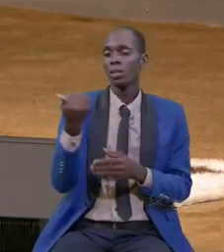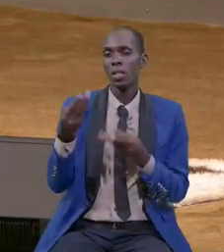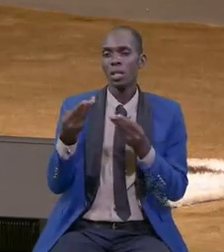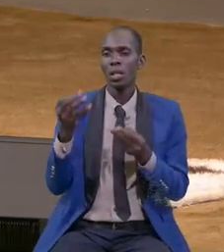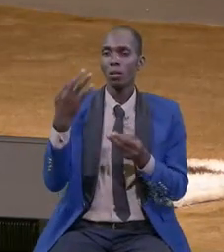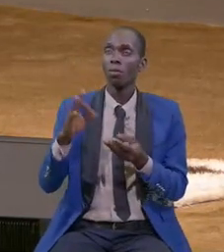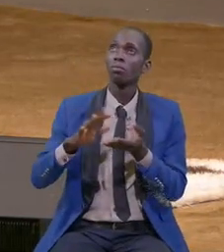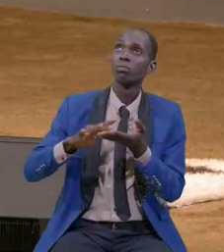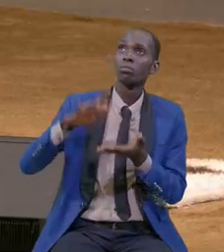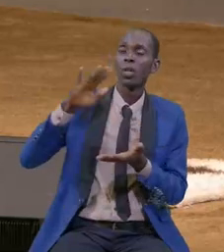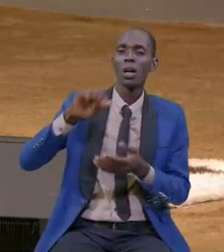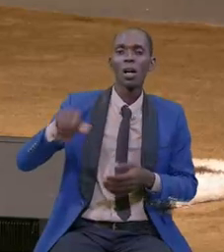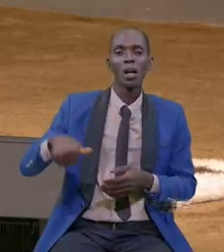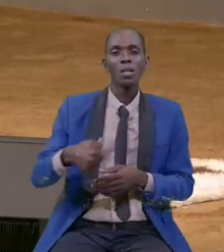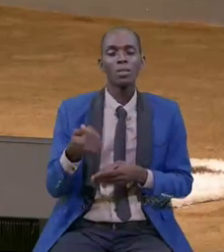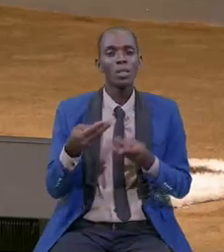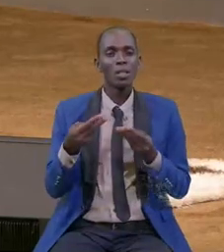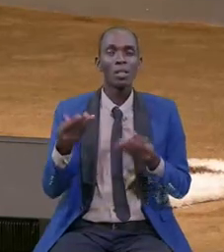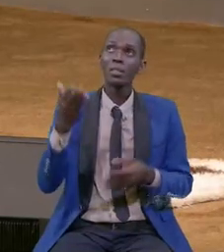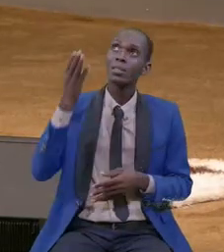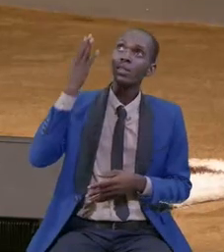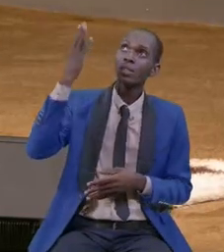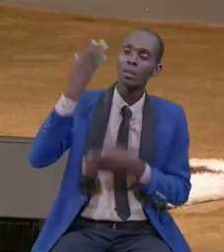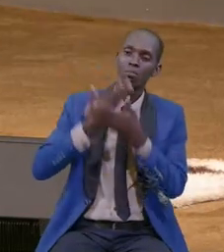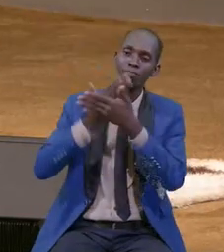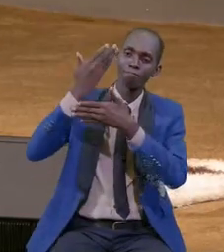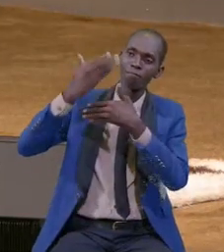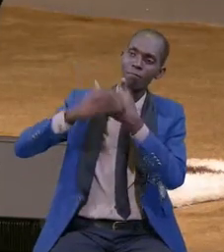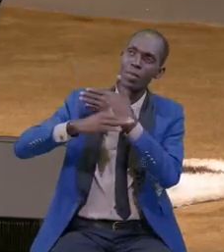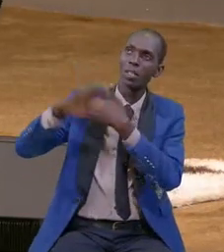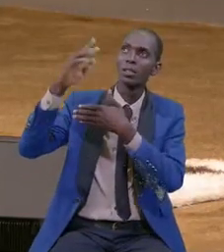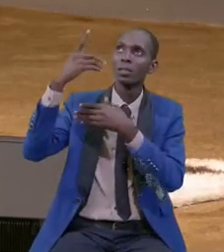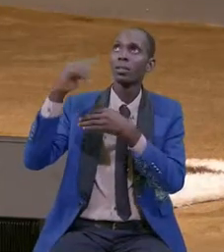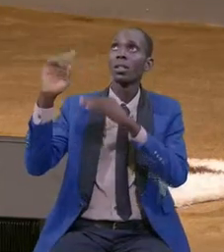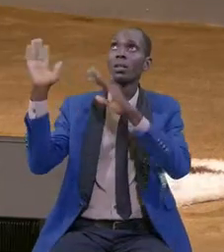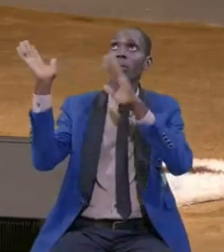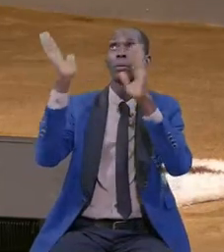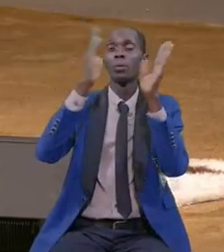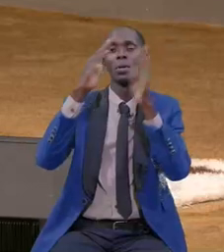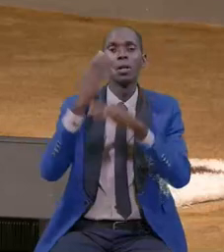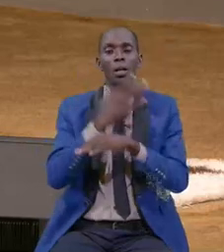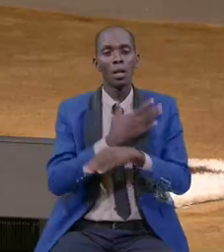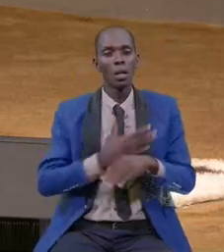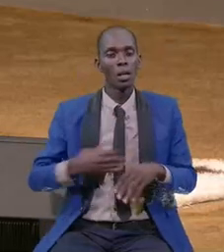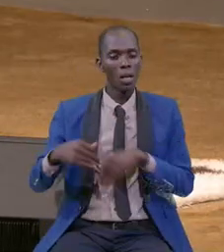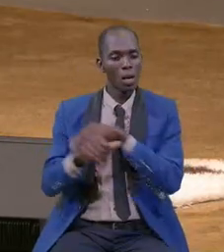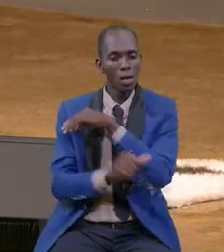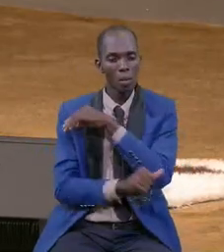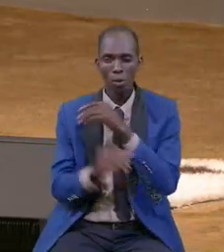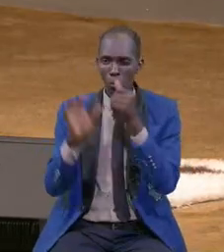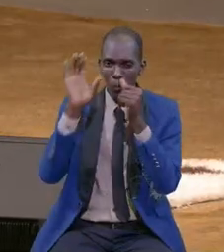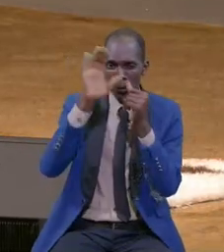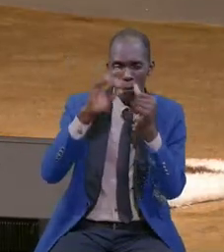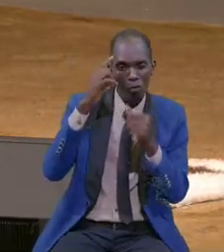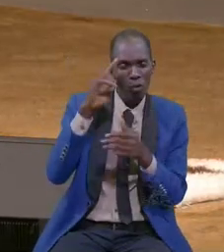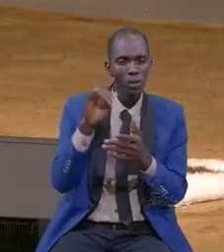a une autre terre de l'autre côté au-delà des cieux et il a regardé cela il a espéré cela il a